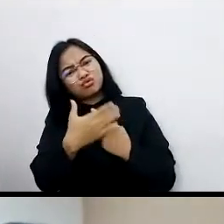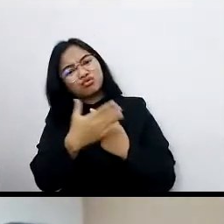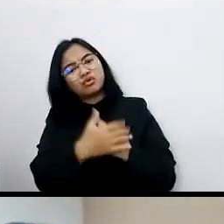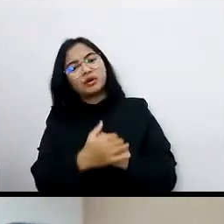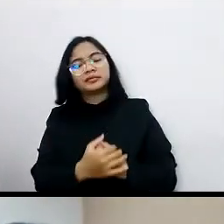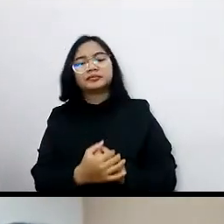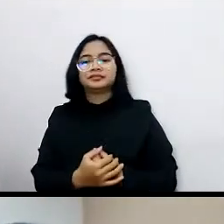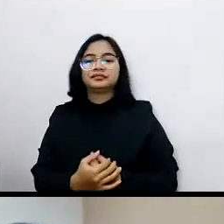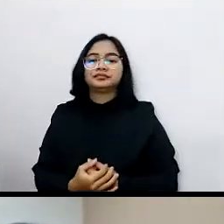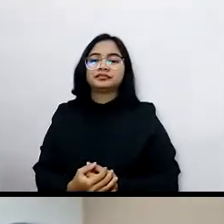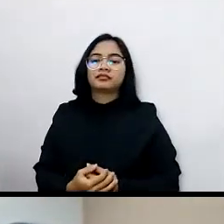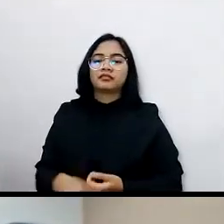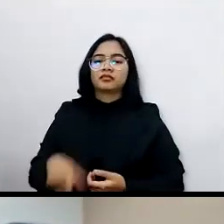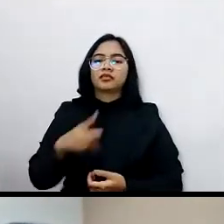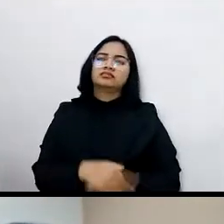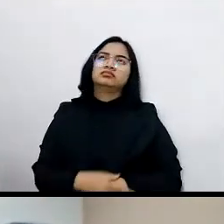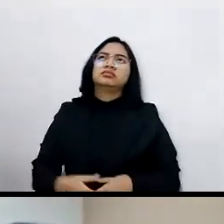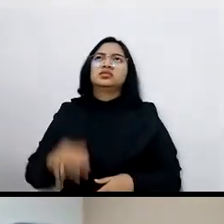kita gitu kan.